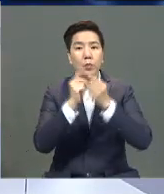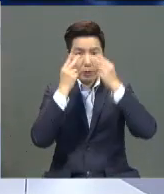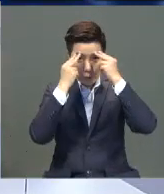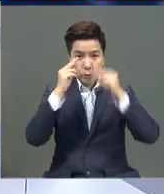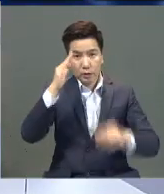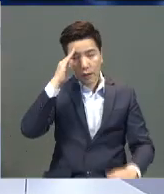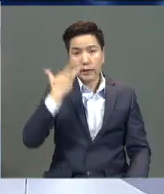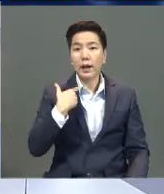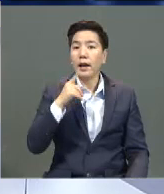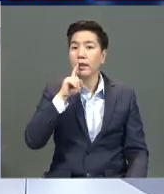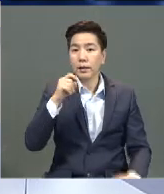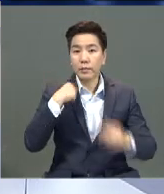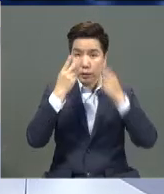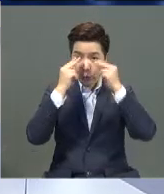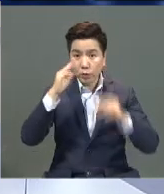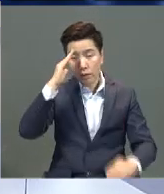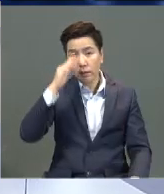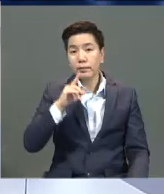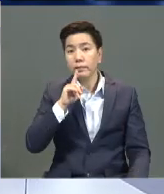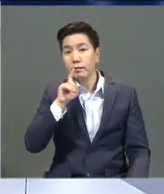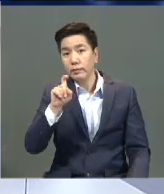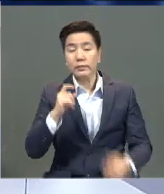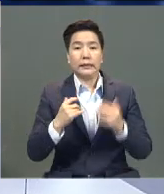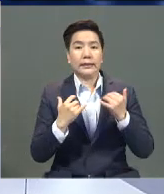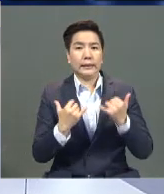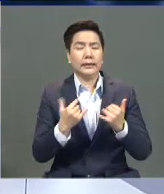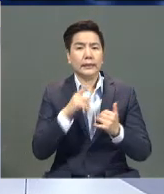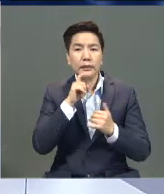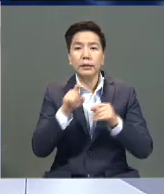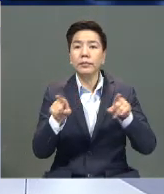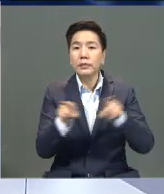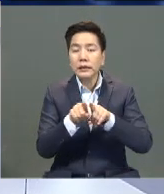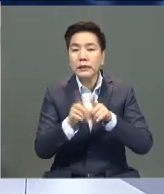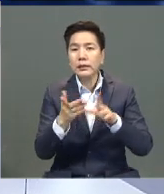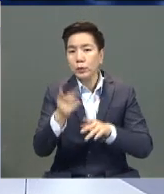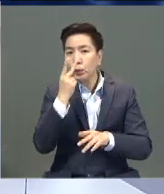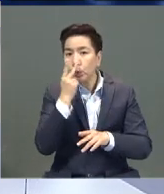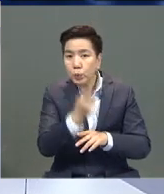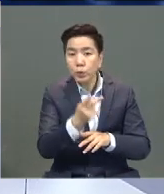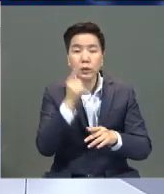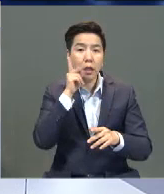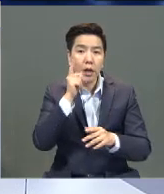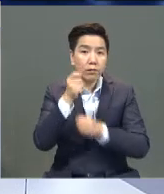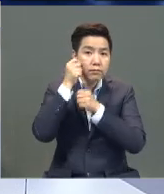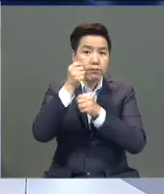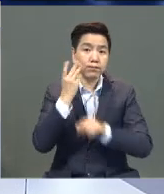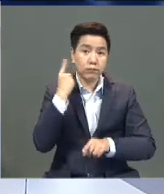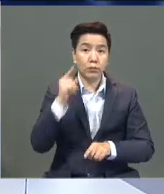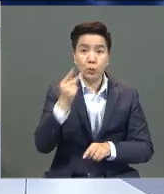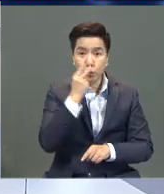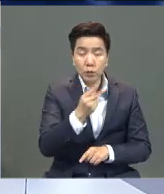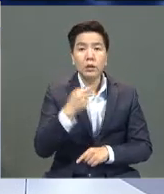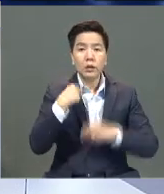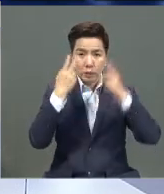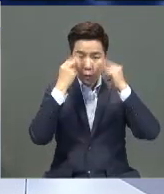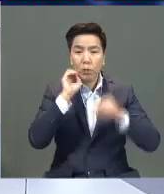นตรีก็สอบถามกับท่านนายกรัฐมนตรีพลเอกประยุทธ์จันทร์โอชาด้วยเช่นกันนะคะว่าได้ติดตามการชุมนุมเมื่อวานนี้หรือเปล่านะ